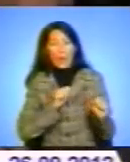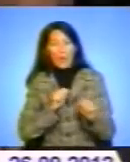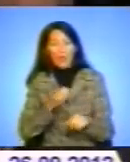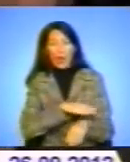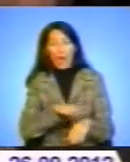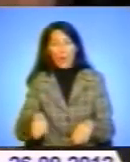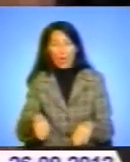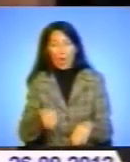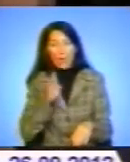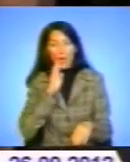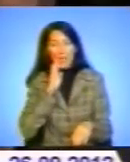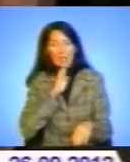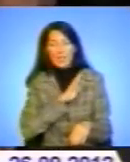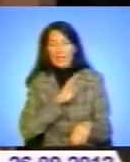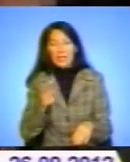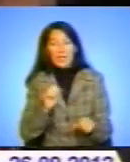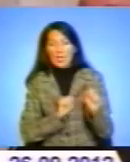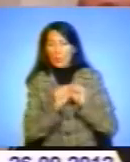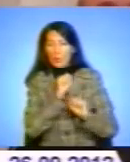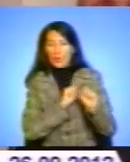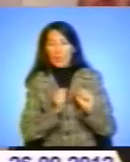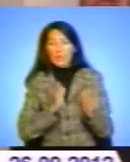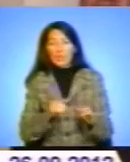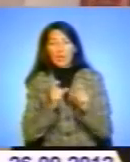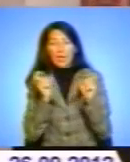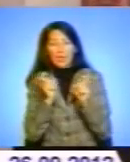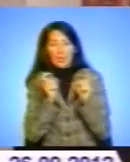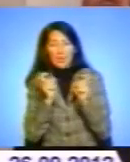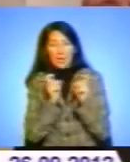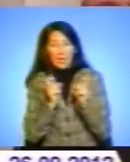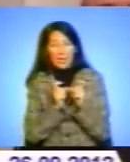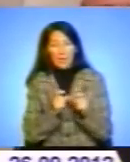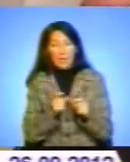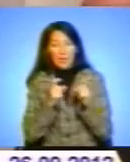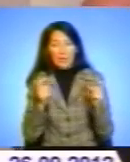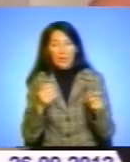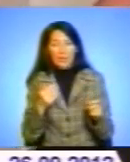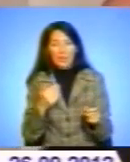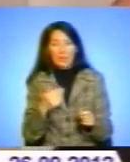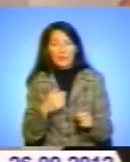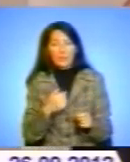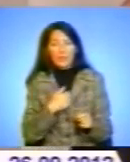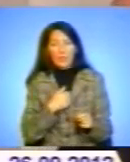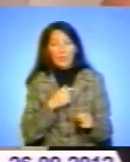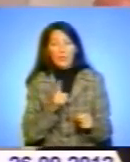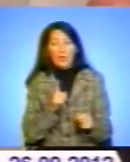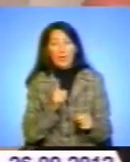лише крила його добірною лайкою. Я наніс їй тілесні ушкодження. Чим сам?